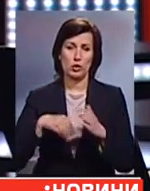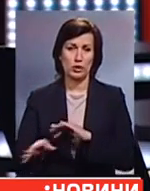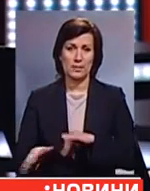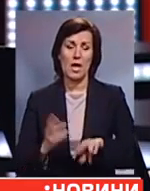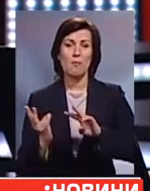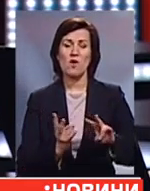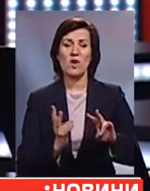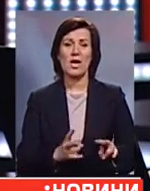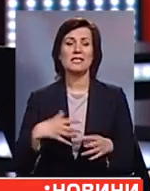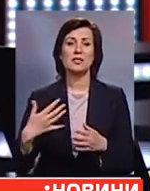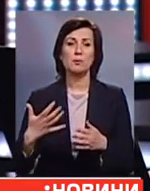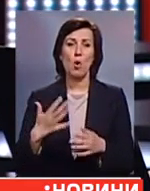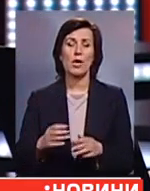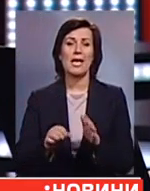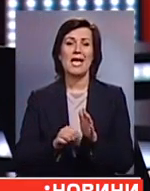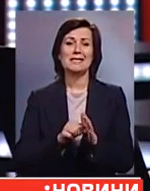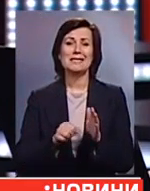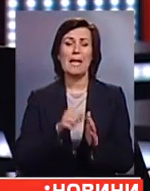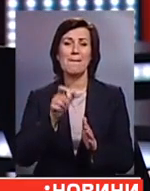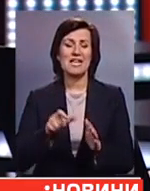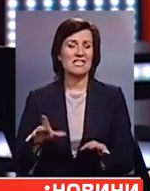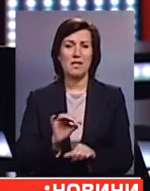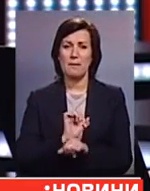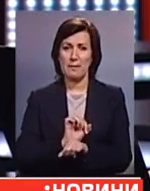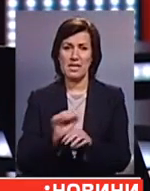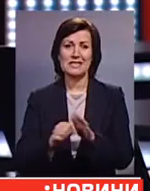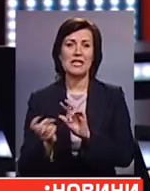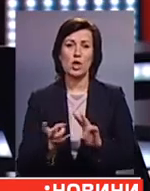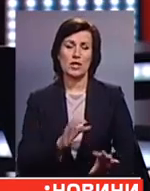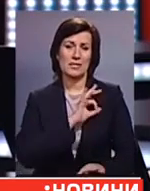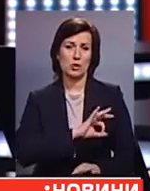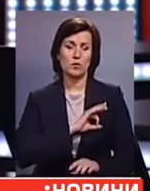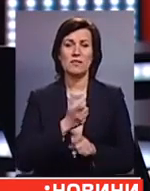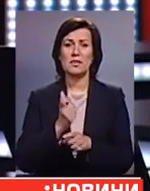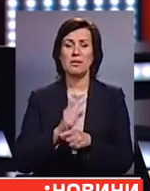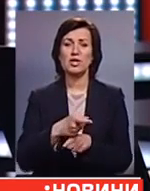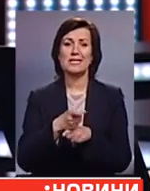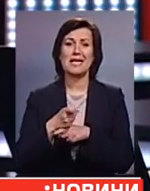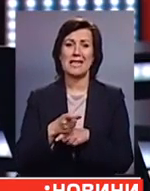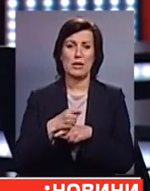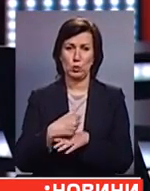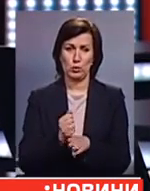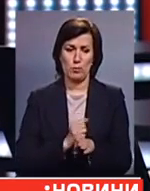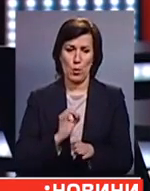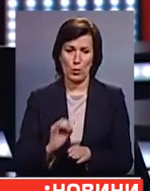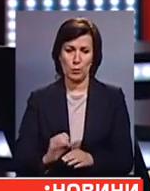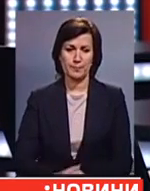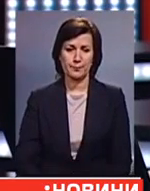Провокації з боку сепаратистів не припиняються, кажуть у штабі АТО. Терористи застосовують здебільшого стрілецьку зброю.